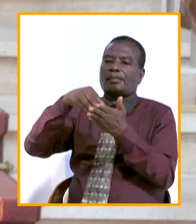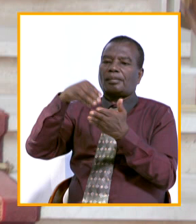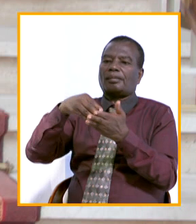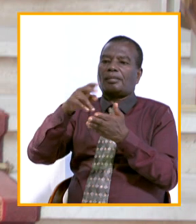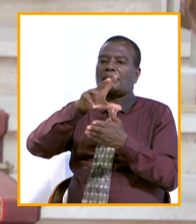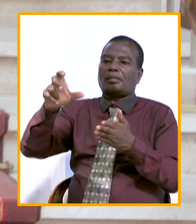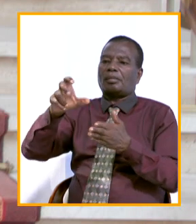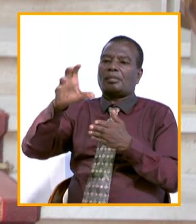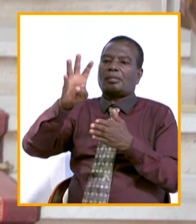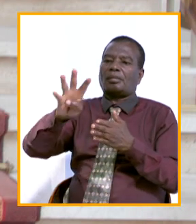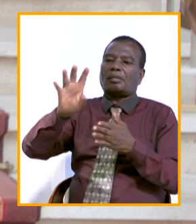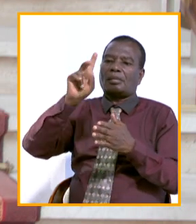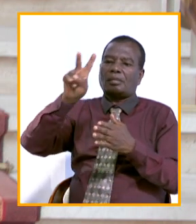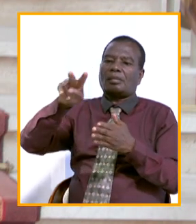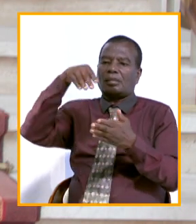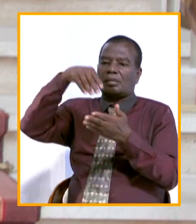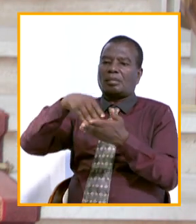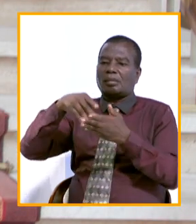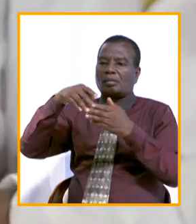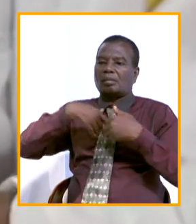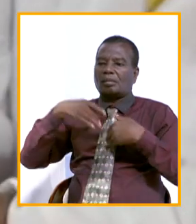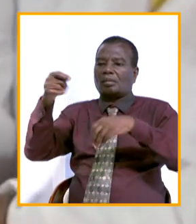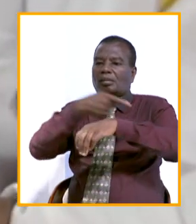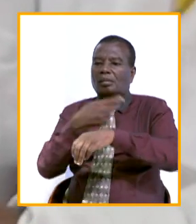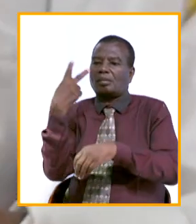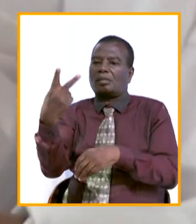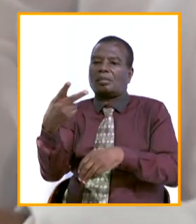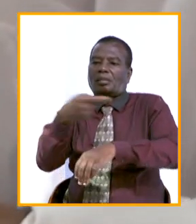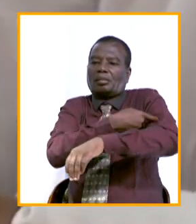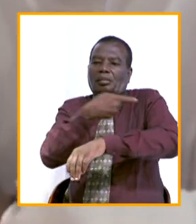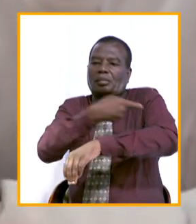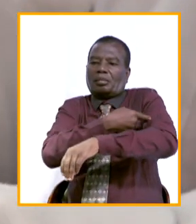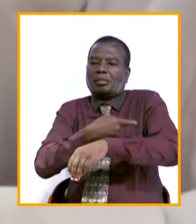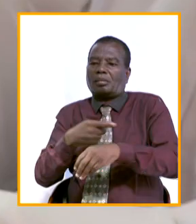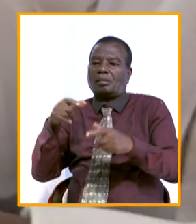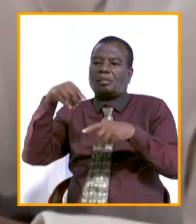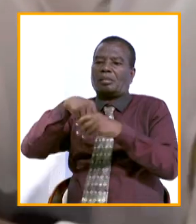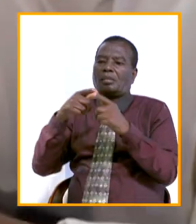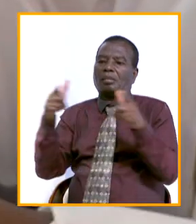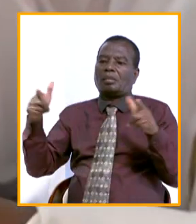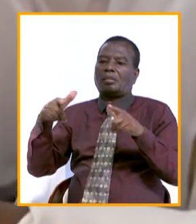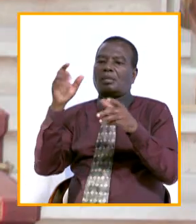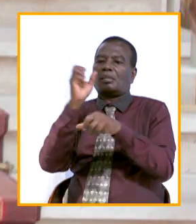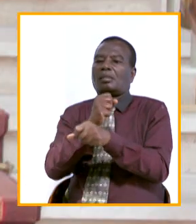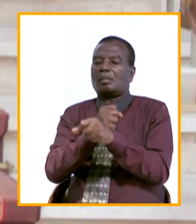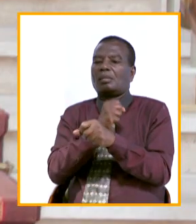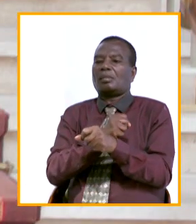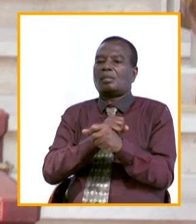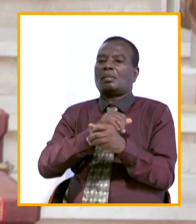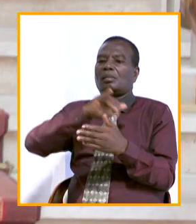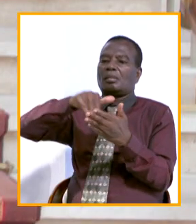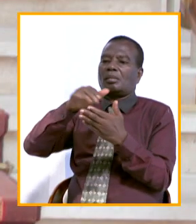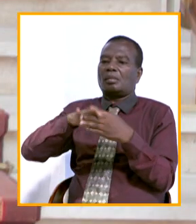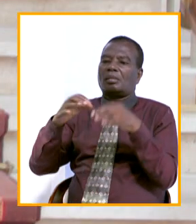4 342 431 personnes ayant reçu les deux doses. Dans le Grand Abidjan, épicentre de la